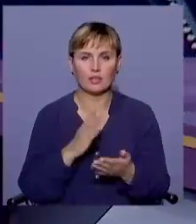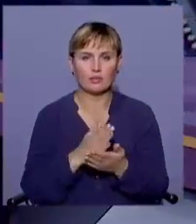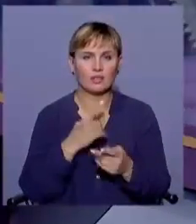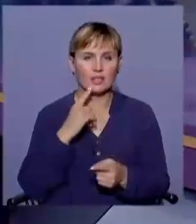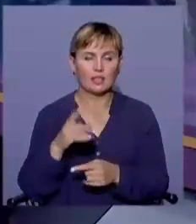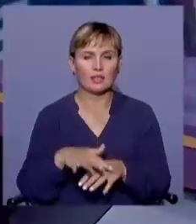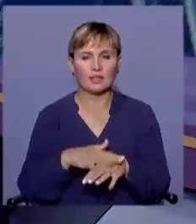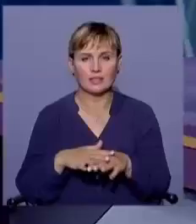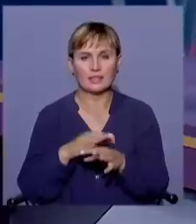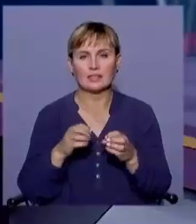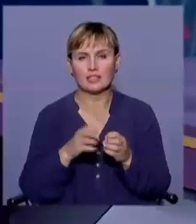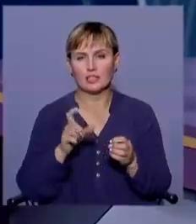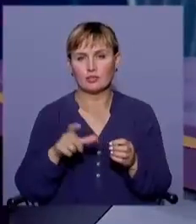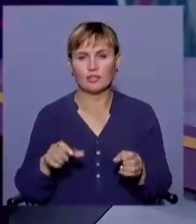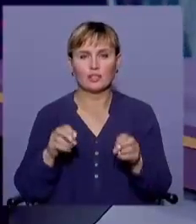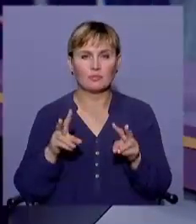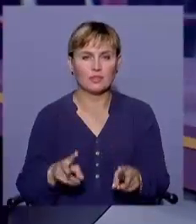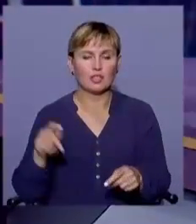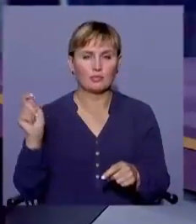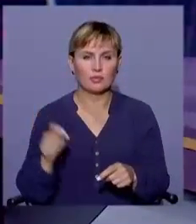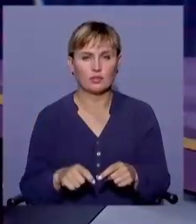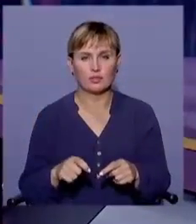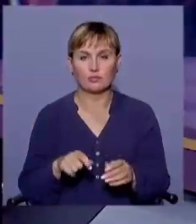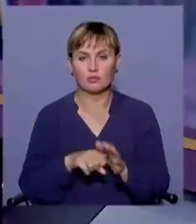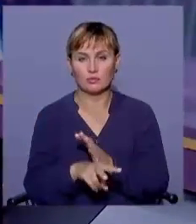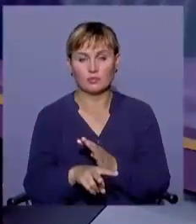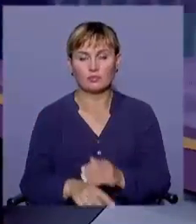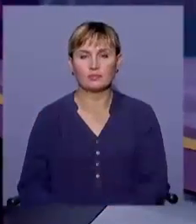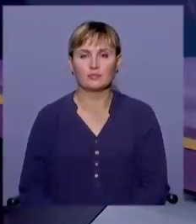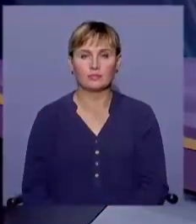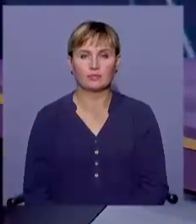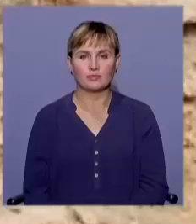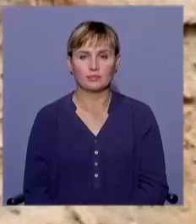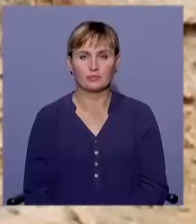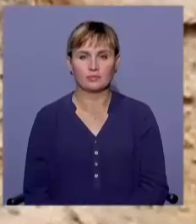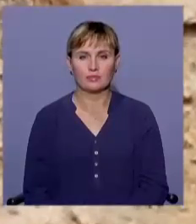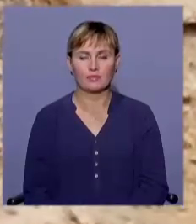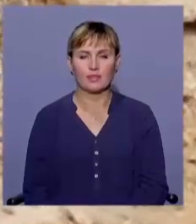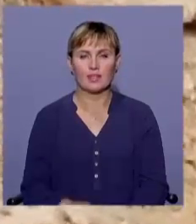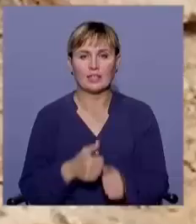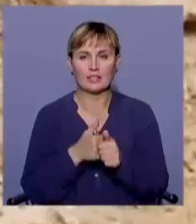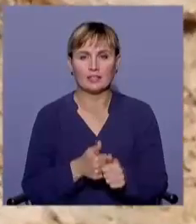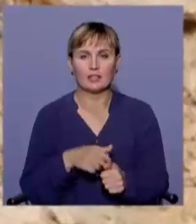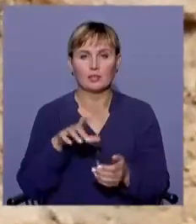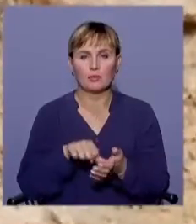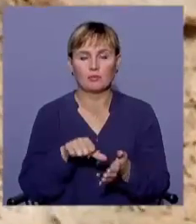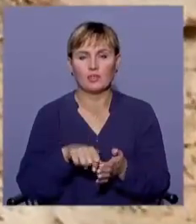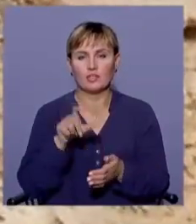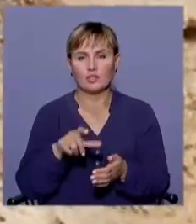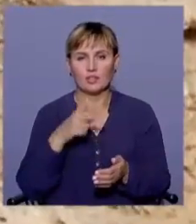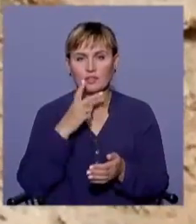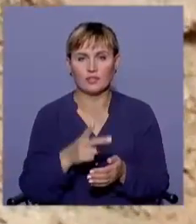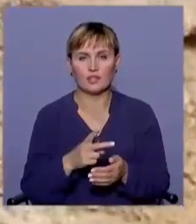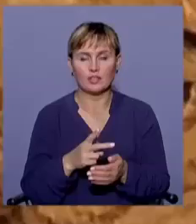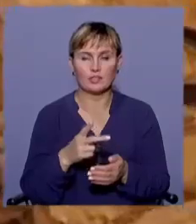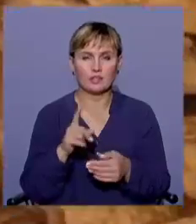поселений, десятки людей специально приезжают к убежищу народного героя. Следы пребывания человека видны